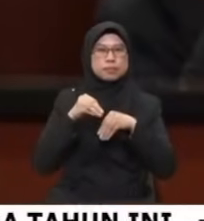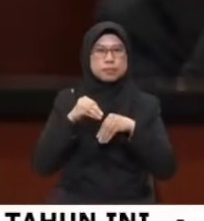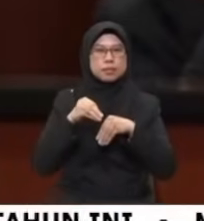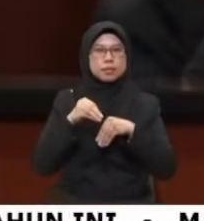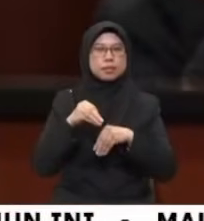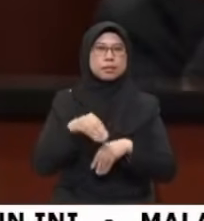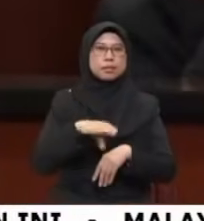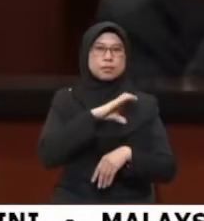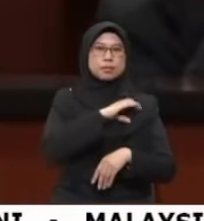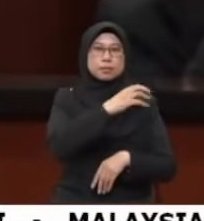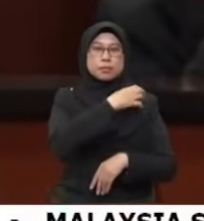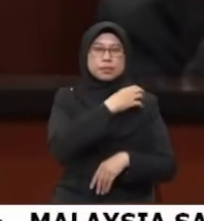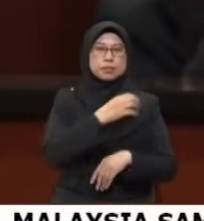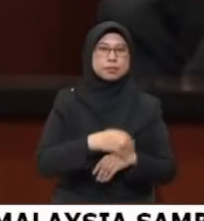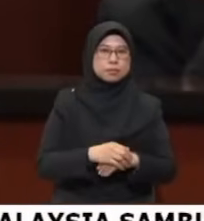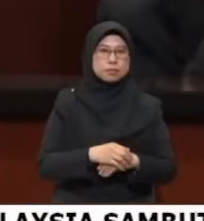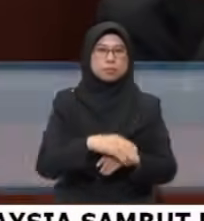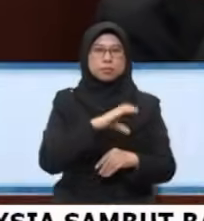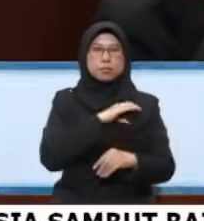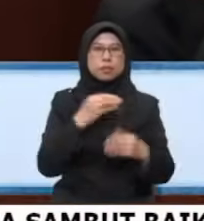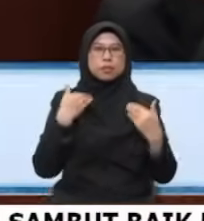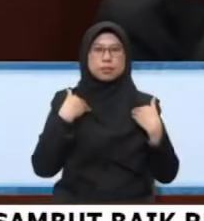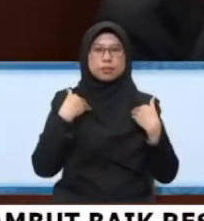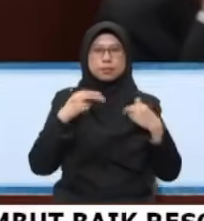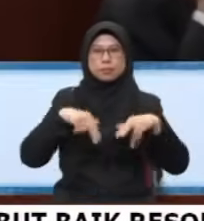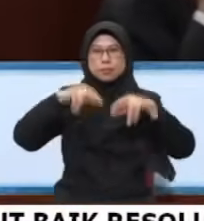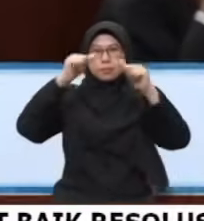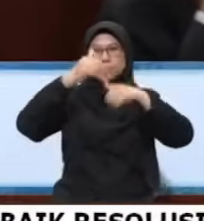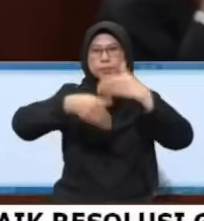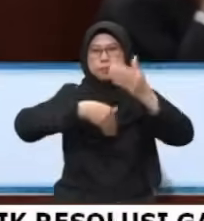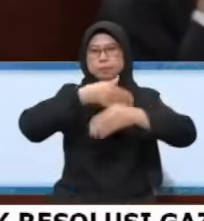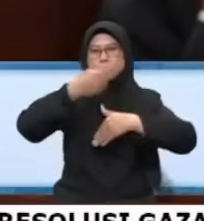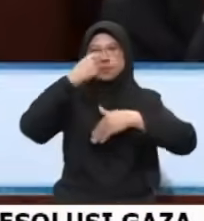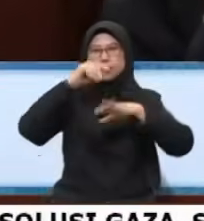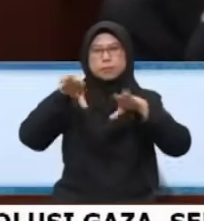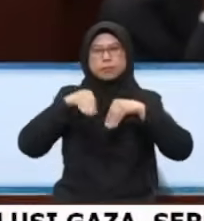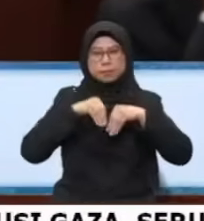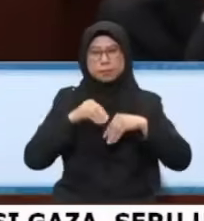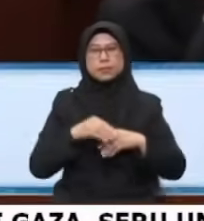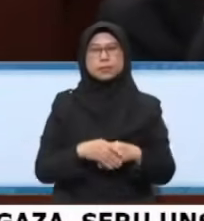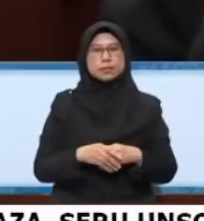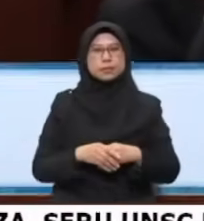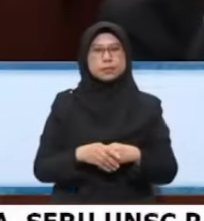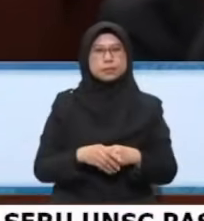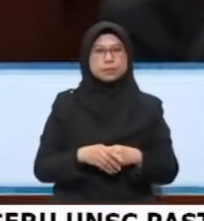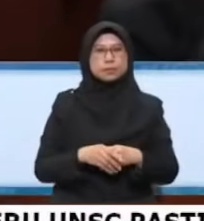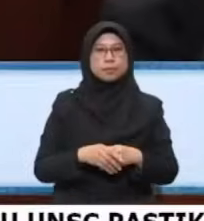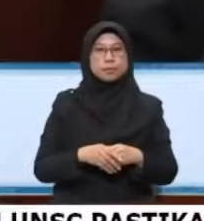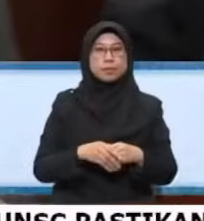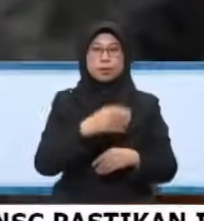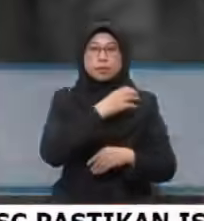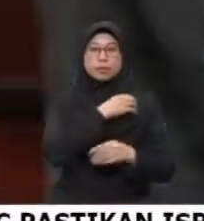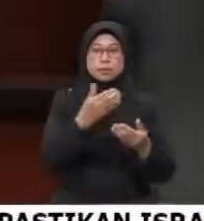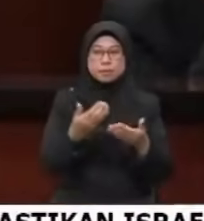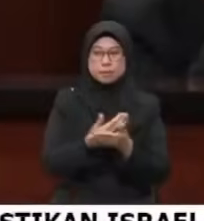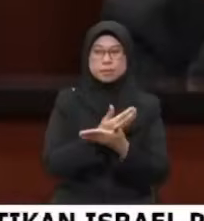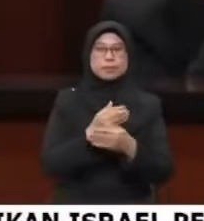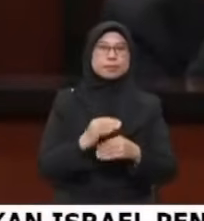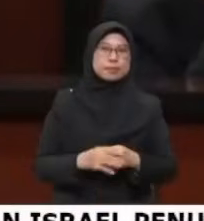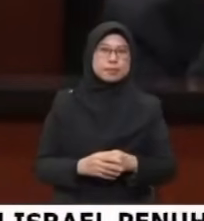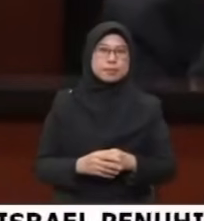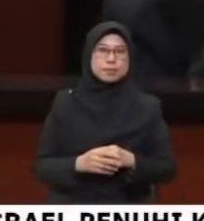pdrm telah melaksanakan penambahbaikan dalam proses pengambilan anggota dan pegawai baru melalui perkara-perkara